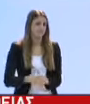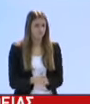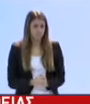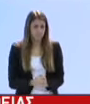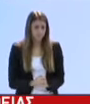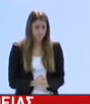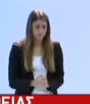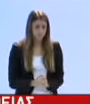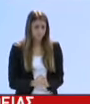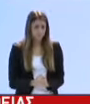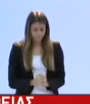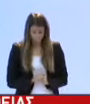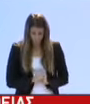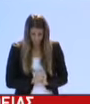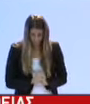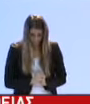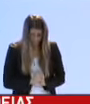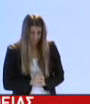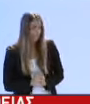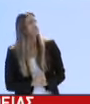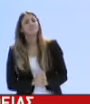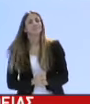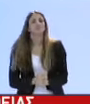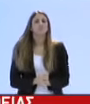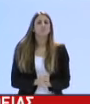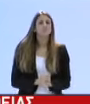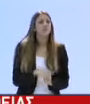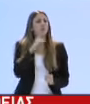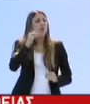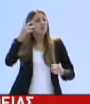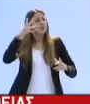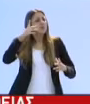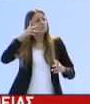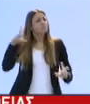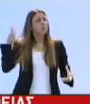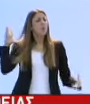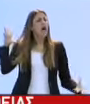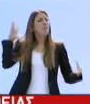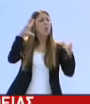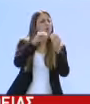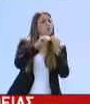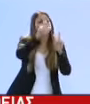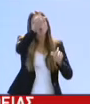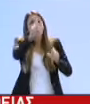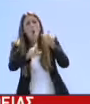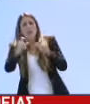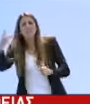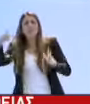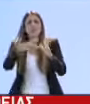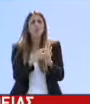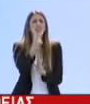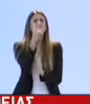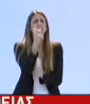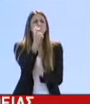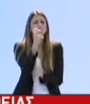Και στον ατομικό απολογισμό που θα κάνουμε όλοι εμείς το 2021,